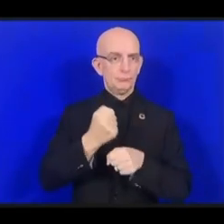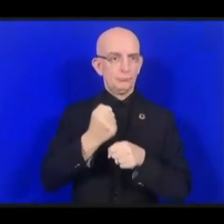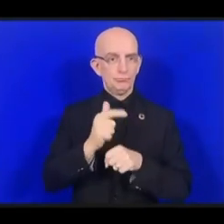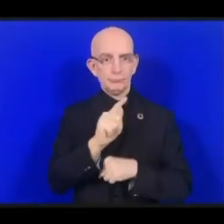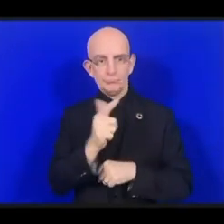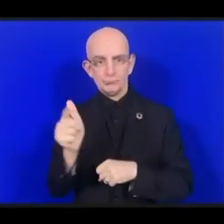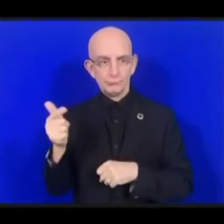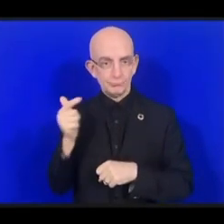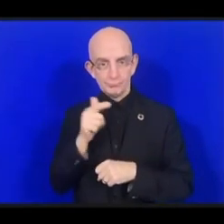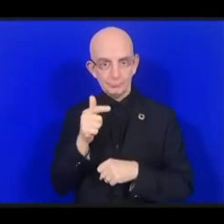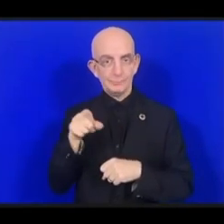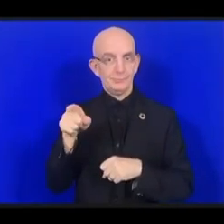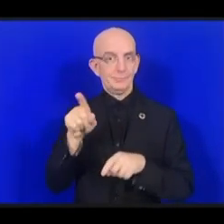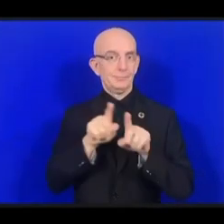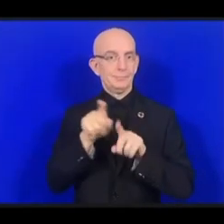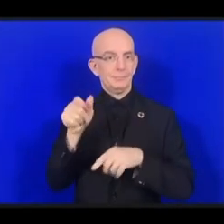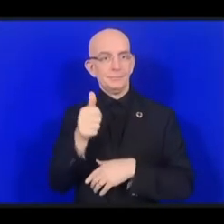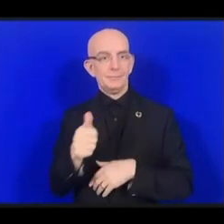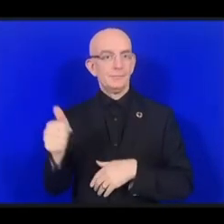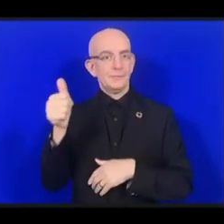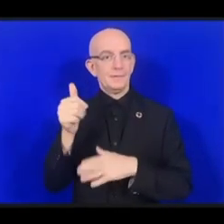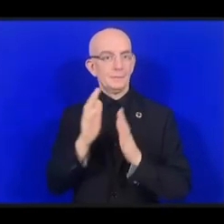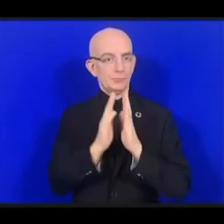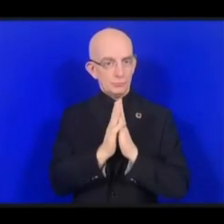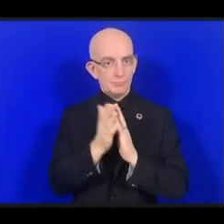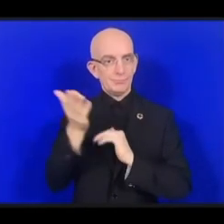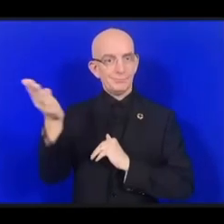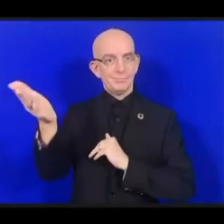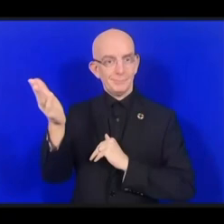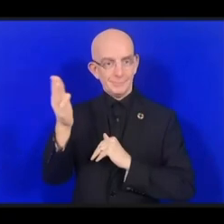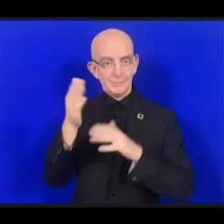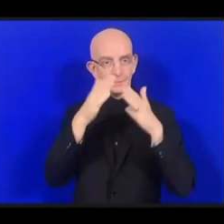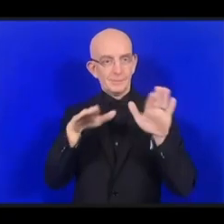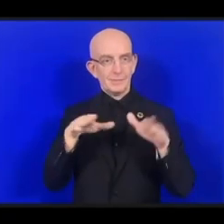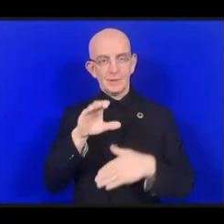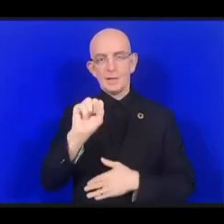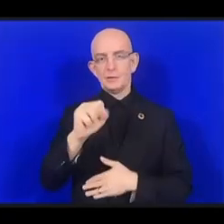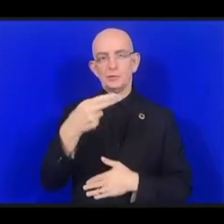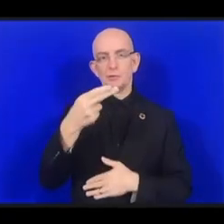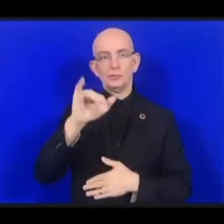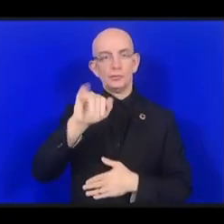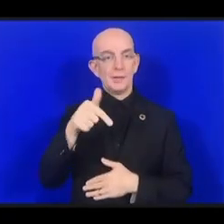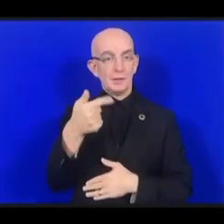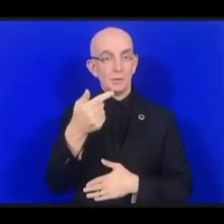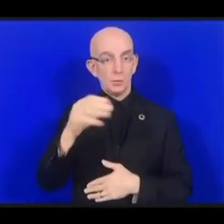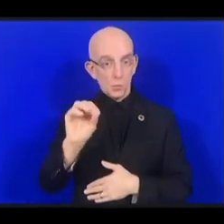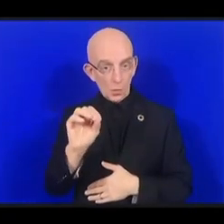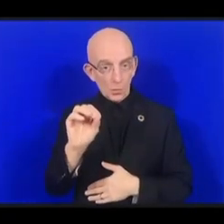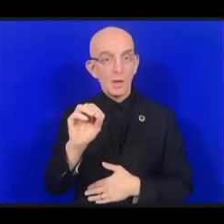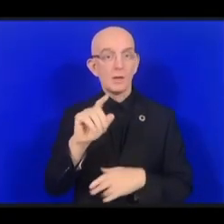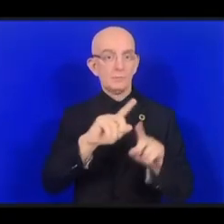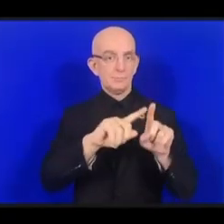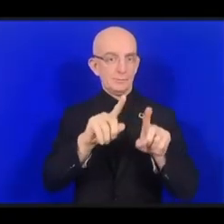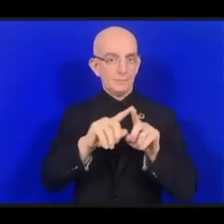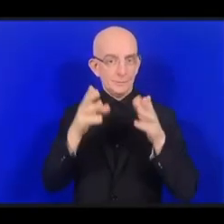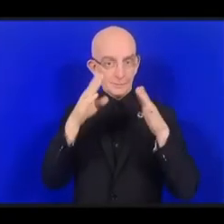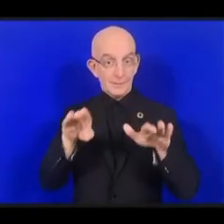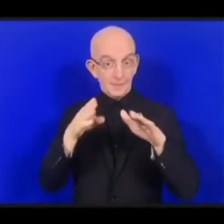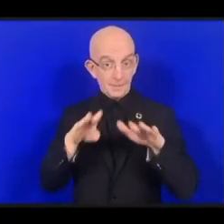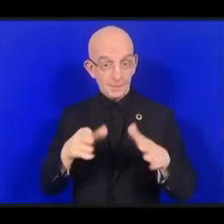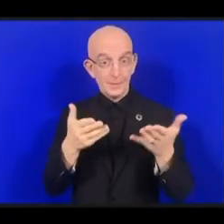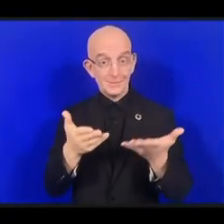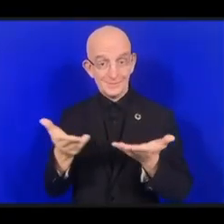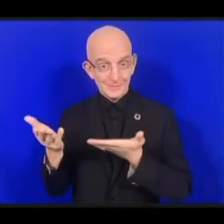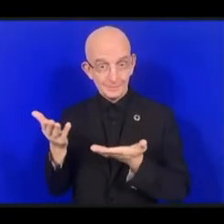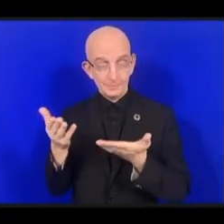1988年より清水寺の監視でいらっしゃいます森反様は